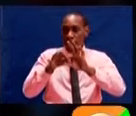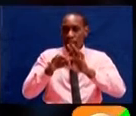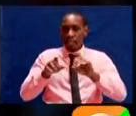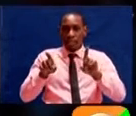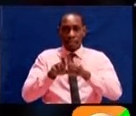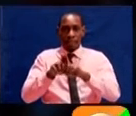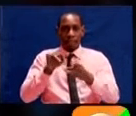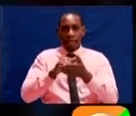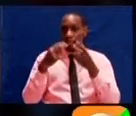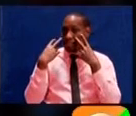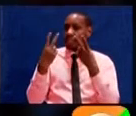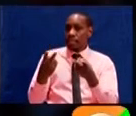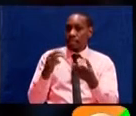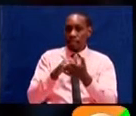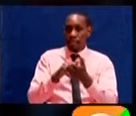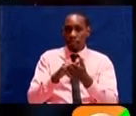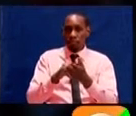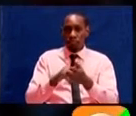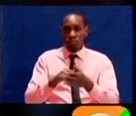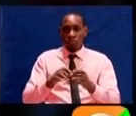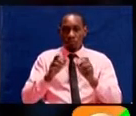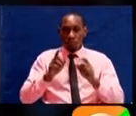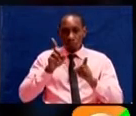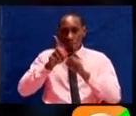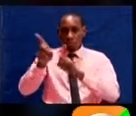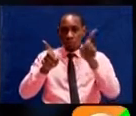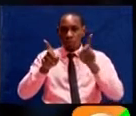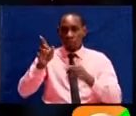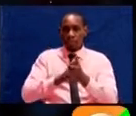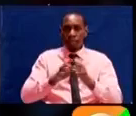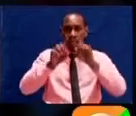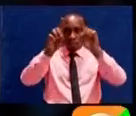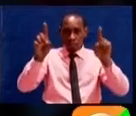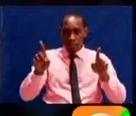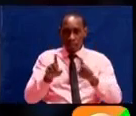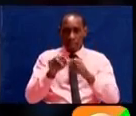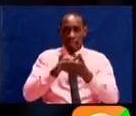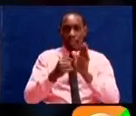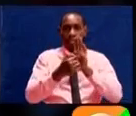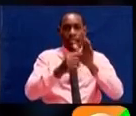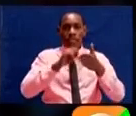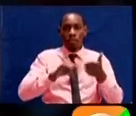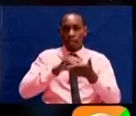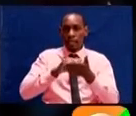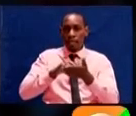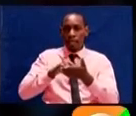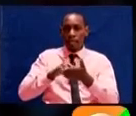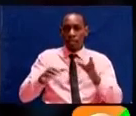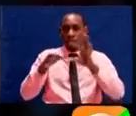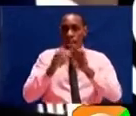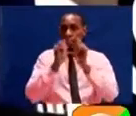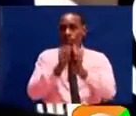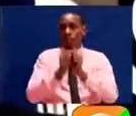protini ambazo zinaonekana kama pembe kwenye virusi hivyo, na mviringo wa mafuta unaoshikilia protini hizo